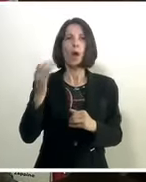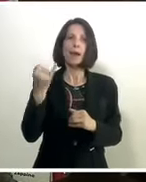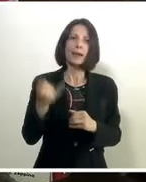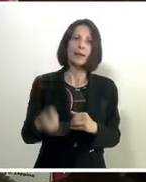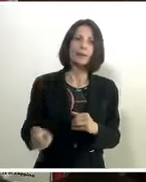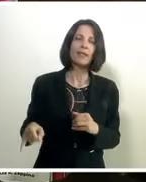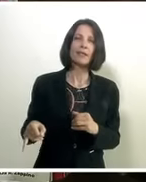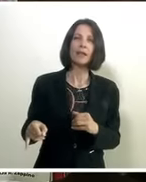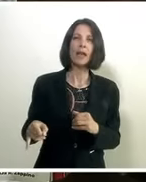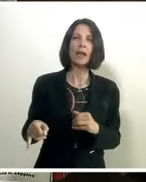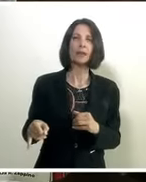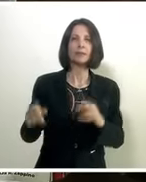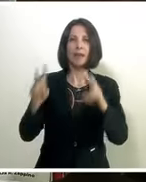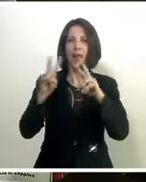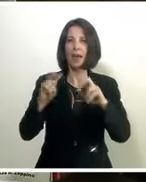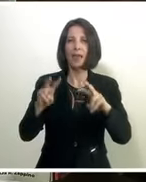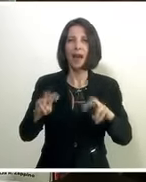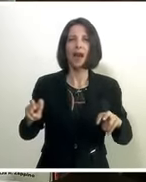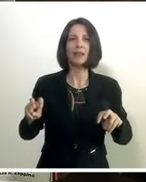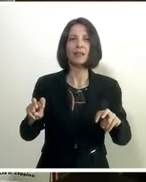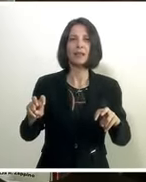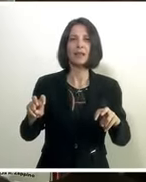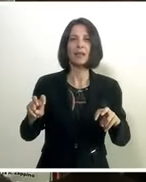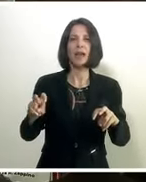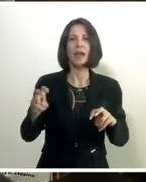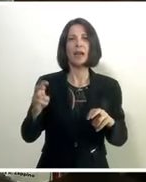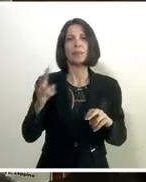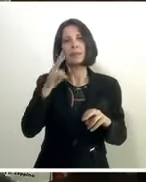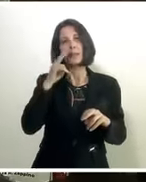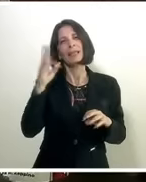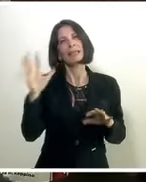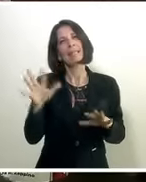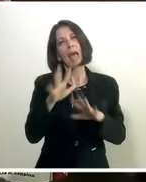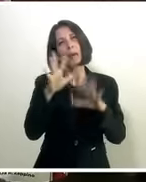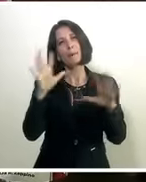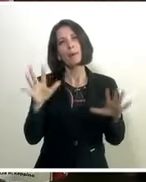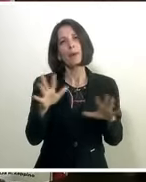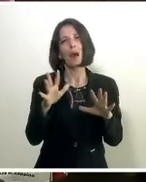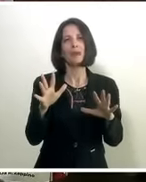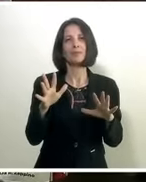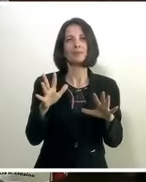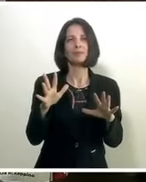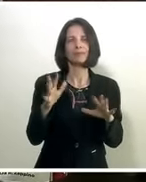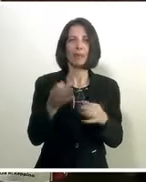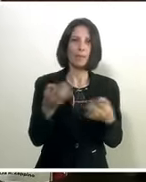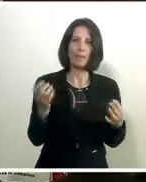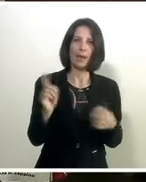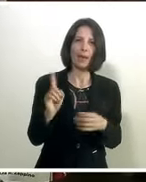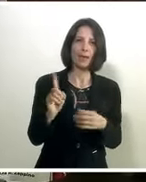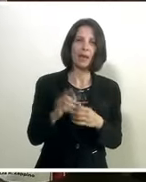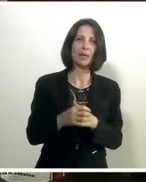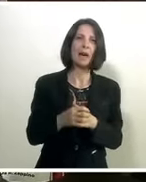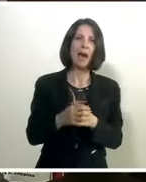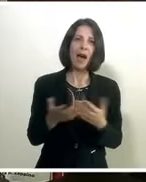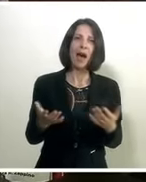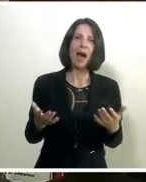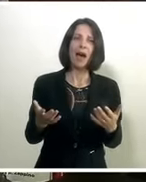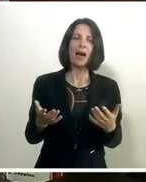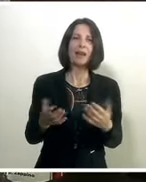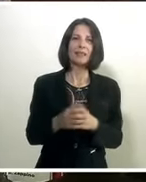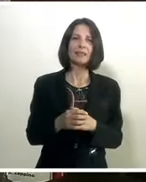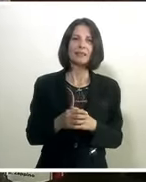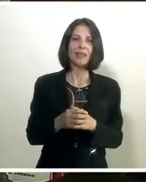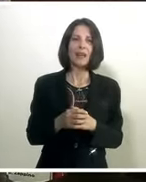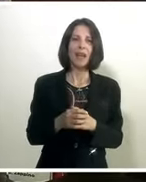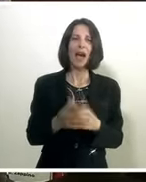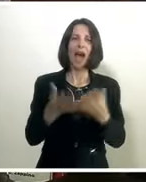appare ancora oggi scomoda intensamente collegata ai sacrifici personali e collettivi ma destinata a essere